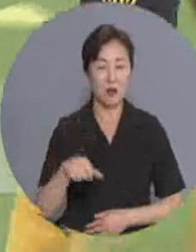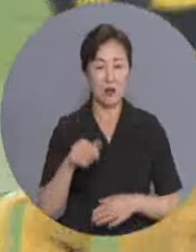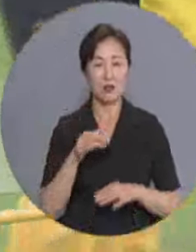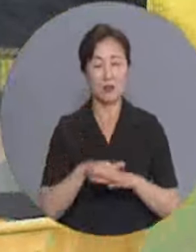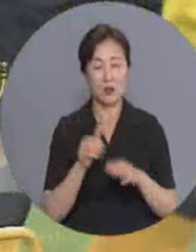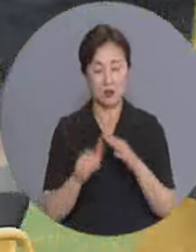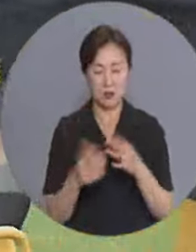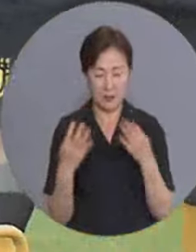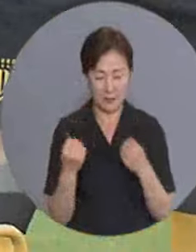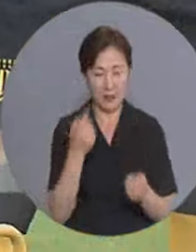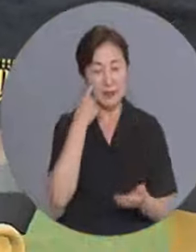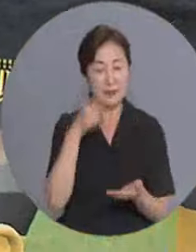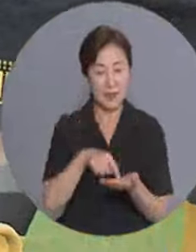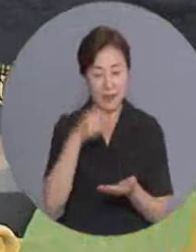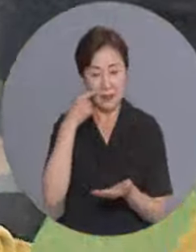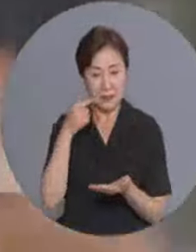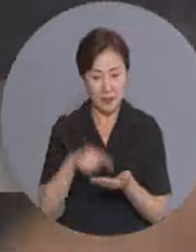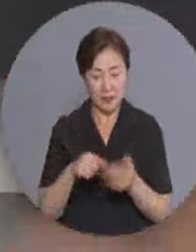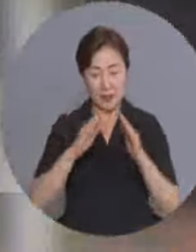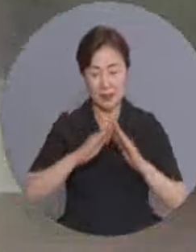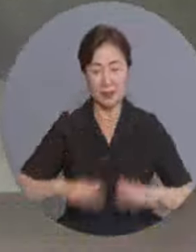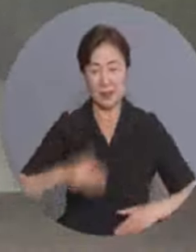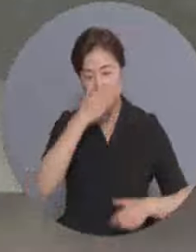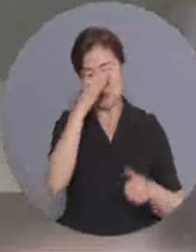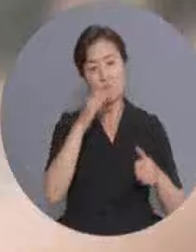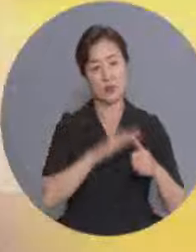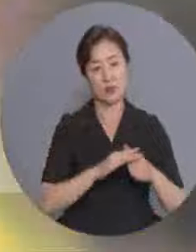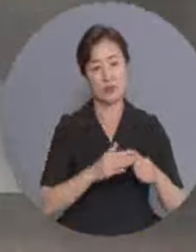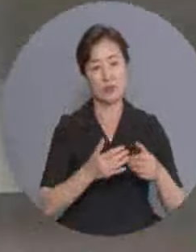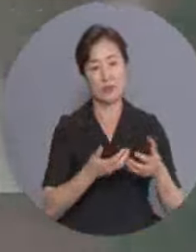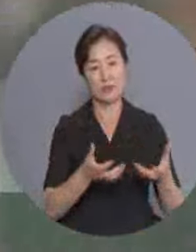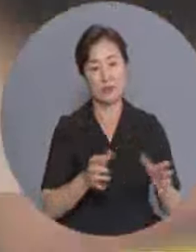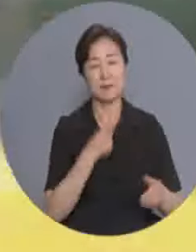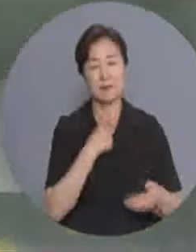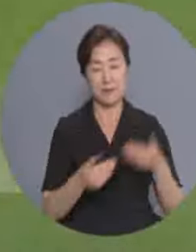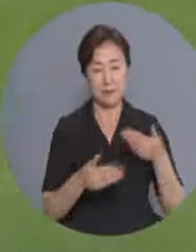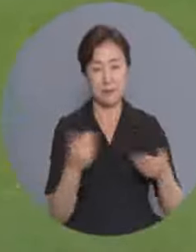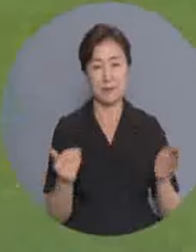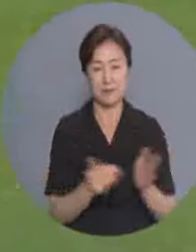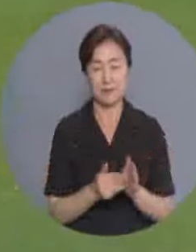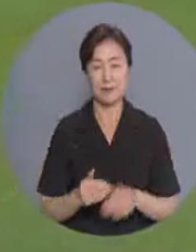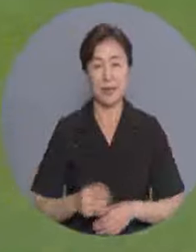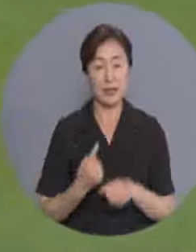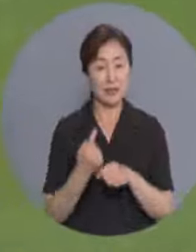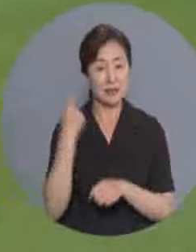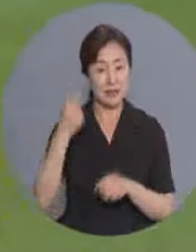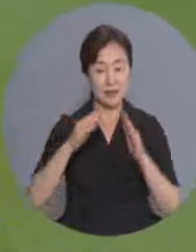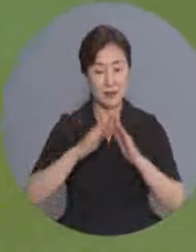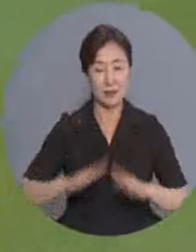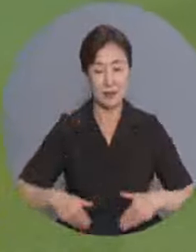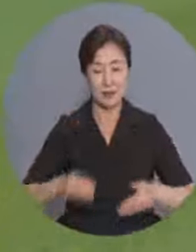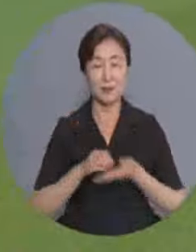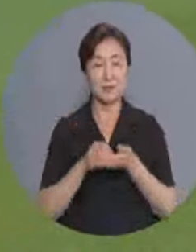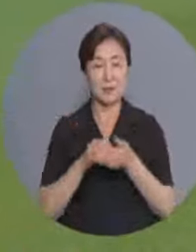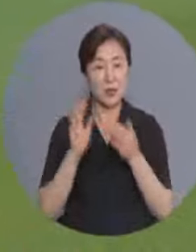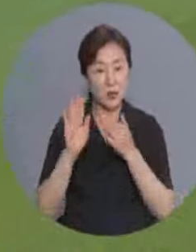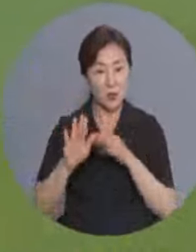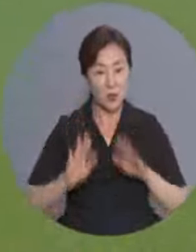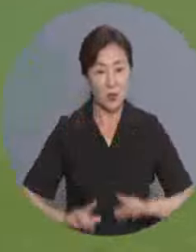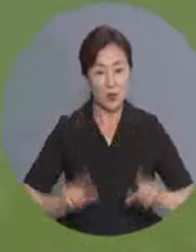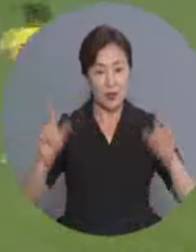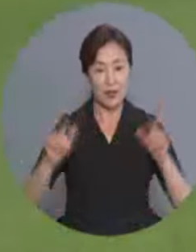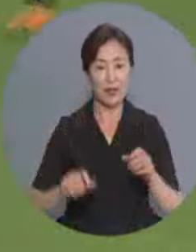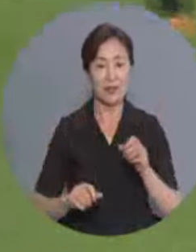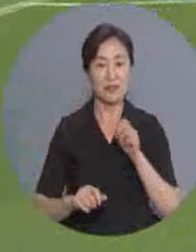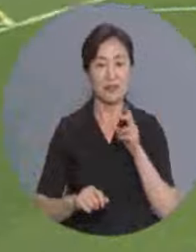수많은 프로축구 스타들이 전남의 유소년 육성 시스템을 거쳤습니다. 지난해 전남에 입단한 이후 올해